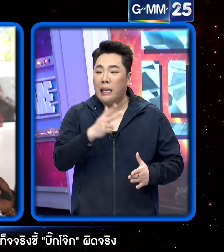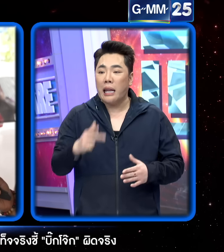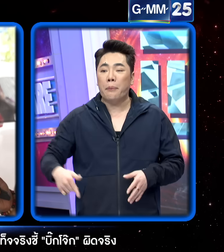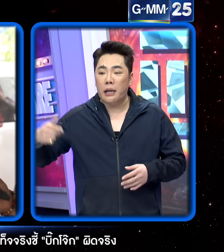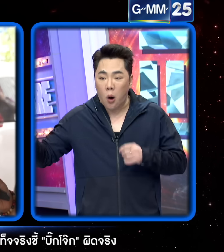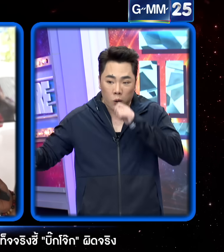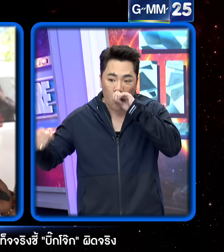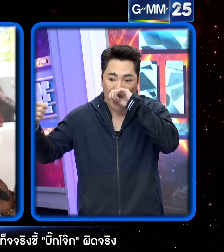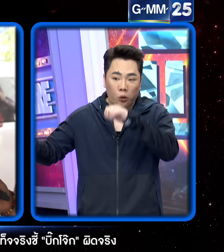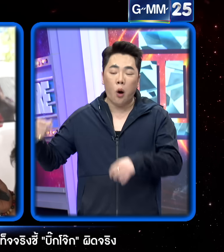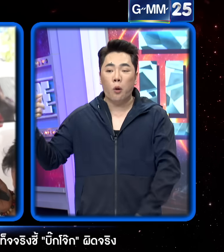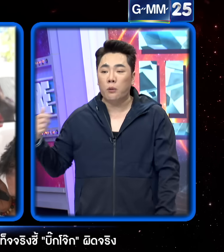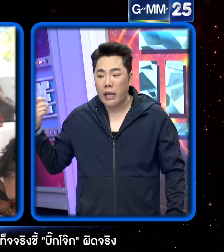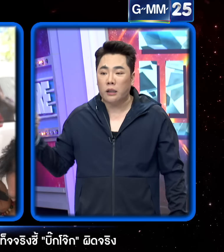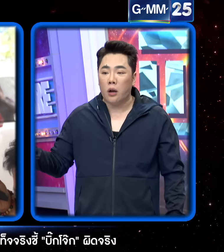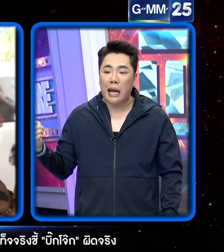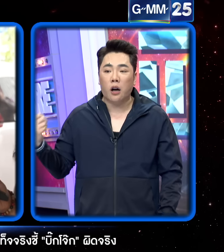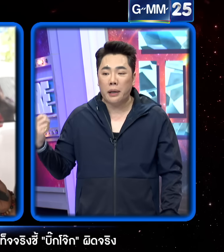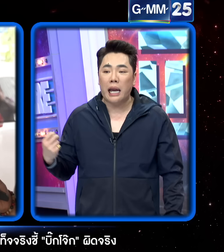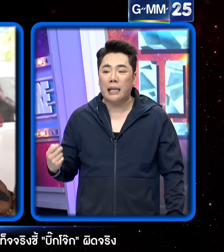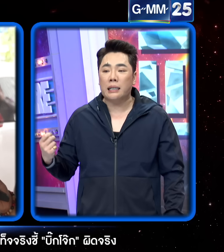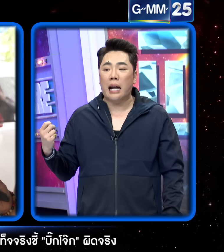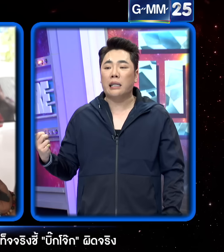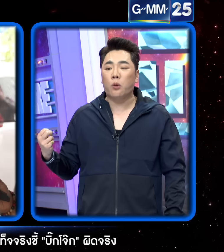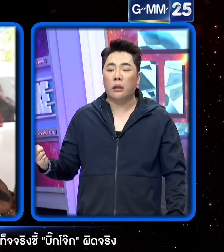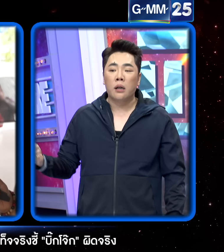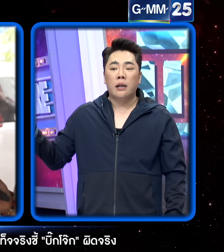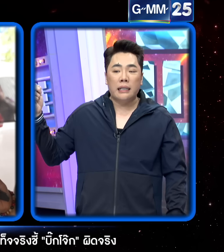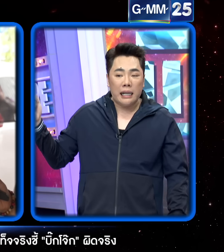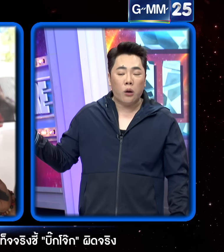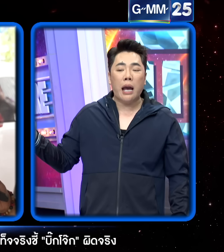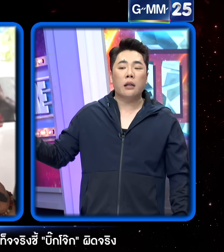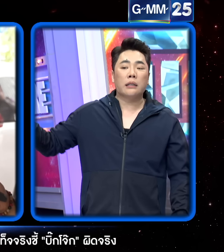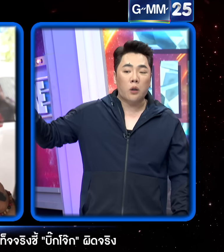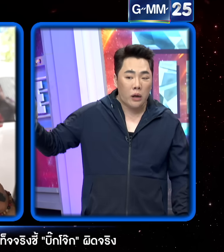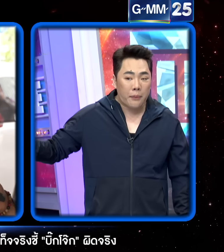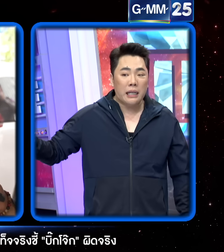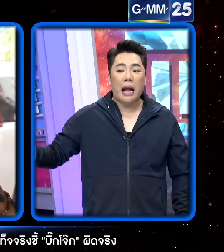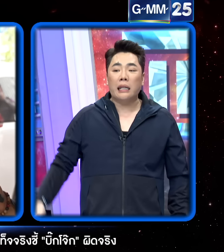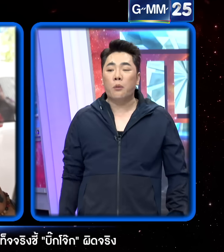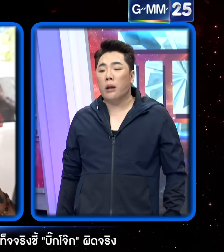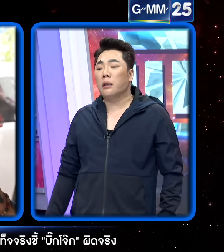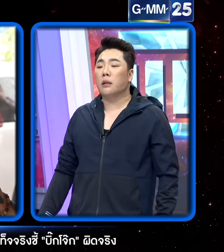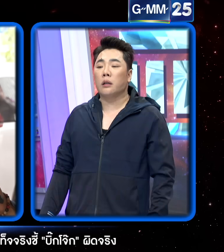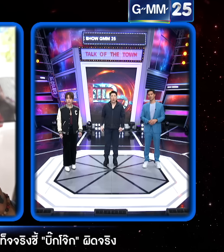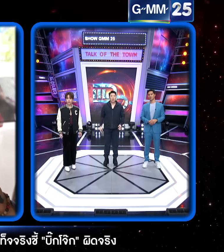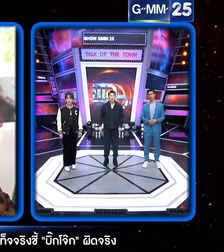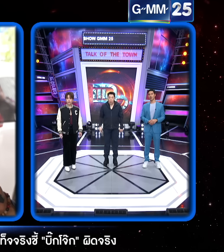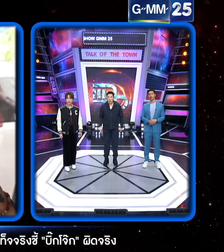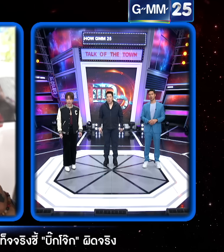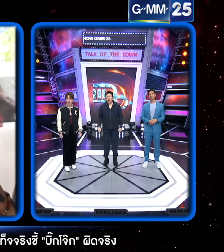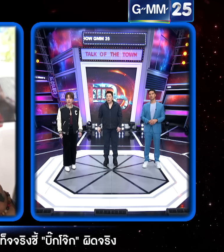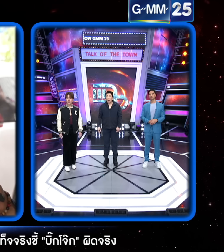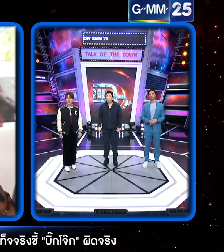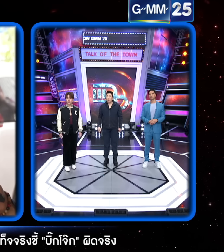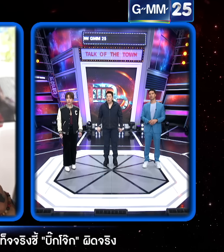สารที่ได้นำไปร้องทุกกล่าวโทษพลตำรวจเอกต่อศักดิ์แล้วก็ภรรยาจากสถานีตำรวจจริงๆแล้วเนี่ยจะต้องเรียกมาที่สถานีตำรวจเตาปู